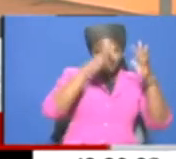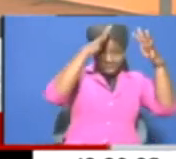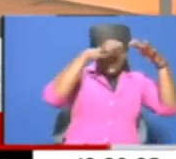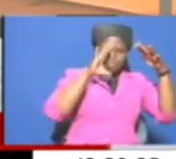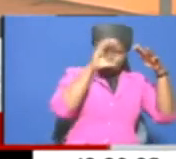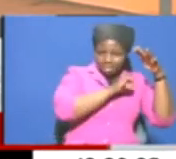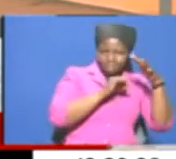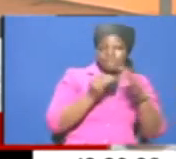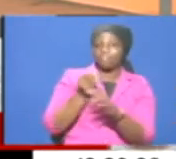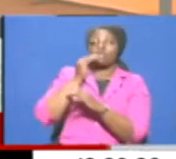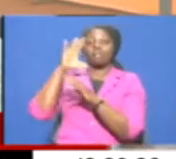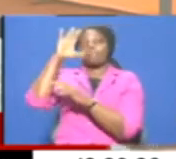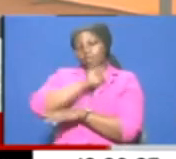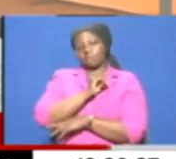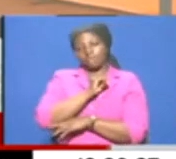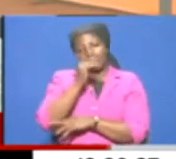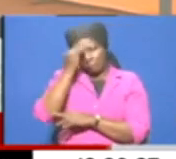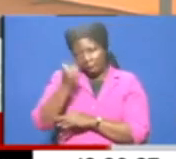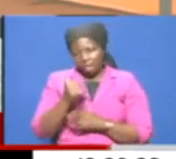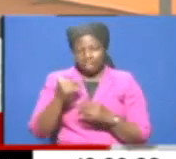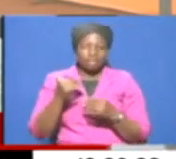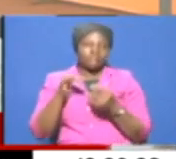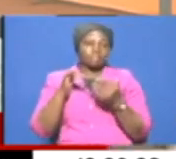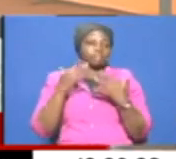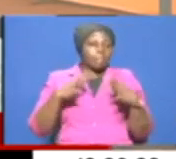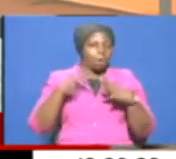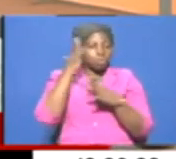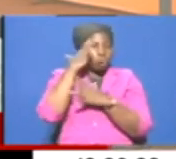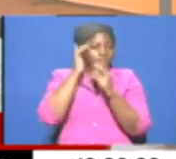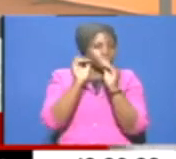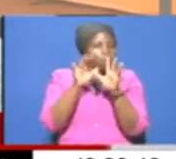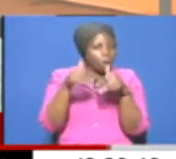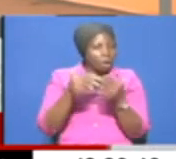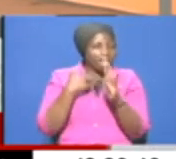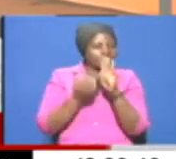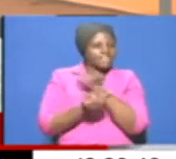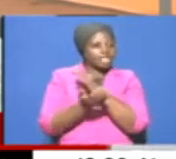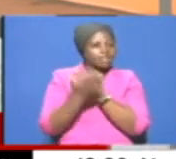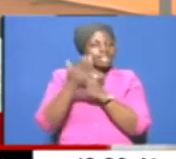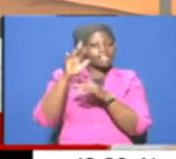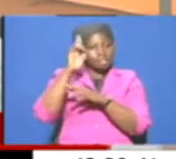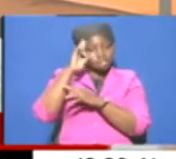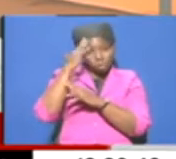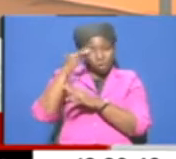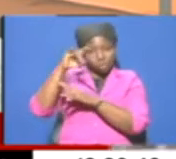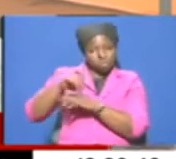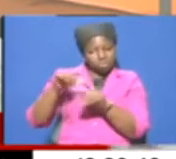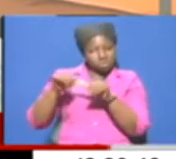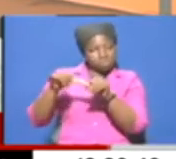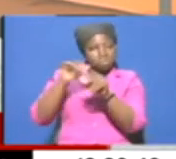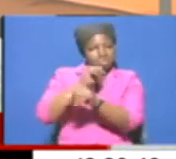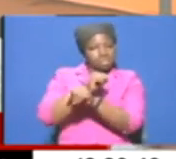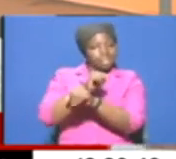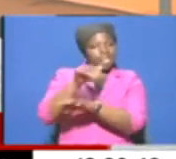Kwa nini? Hakuna mtu anajua maana au ameshatueleza maana ya kusustain the environment. Na hapo